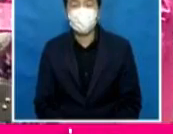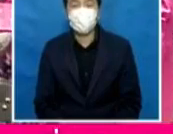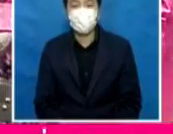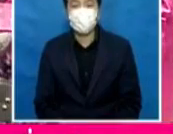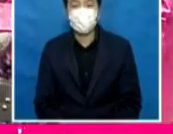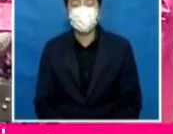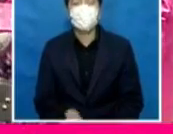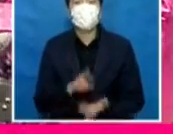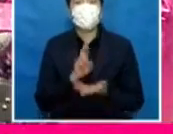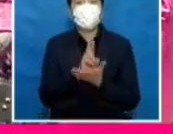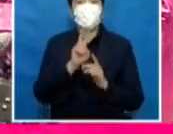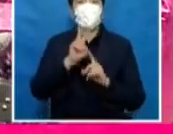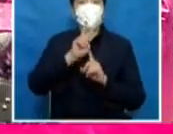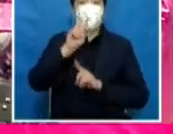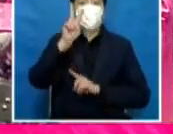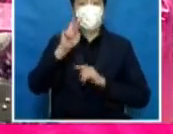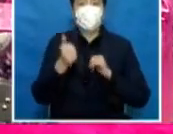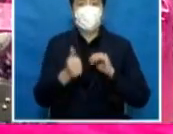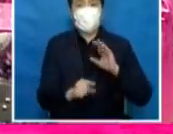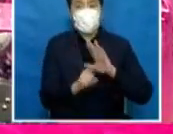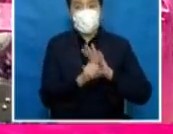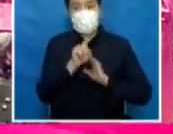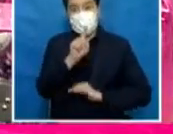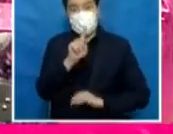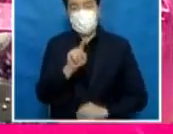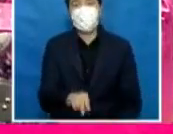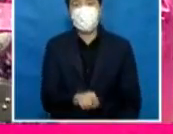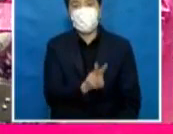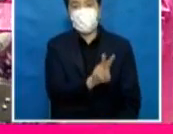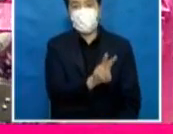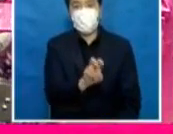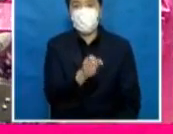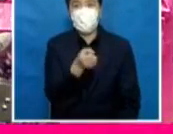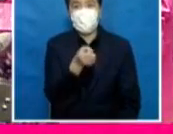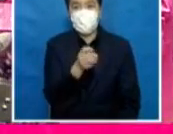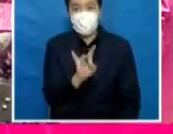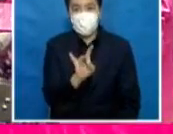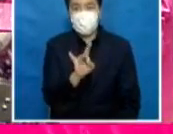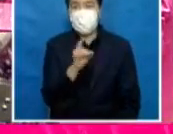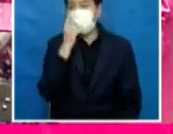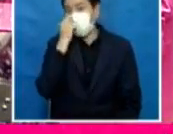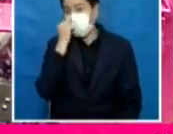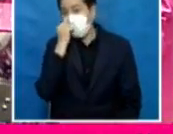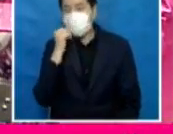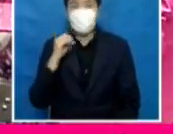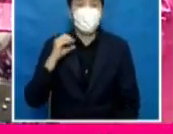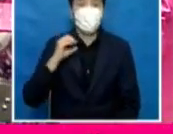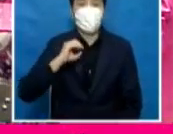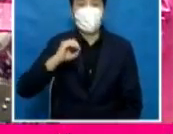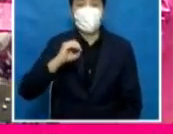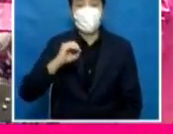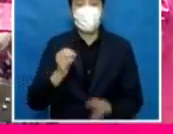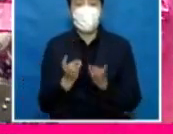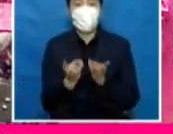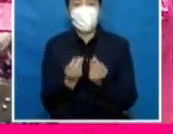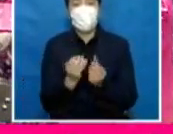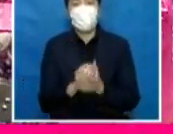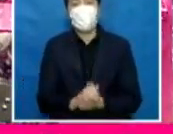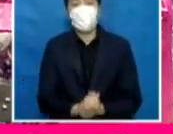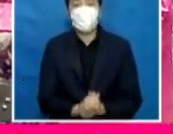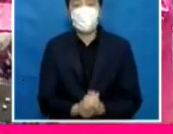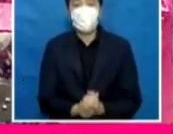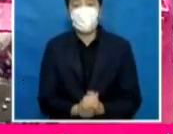อันดับที่2หมุน1ครั้งงวดที่218หมวดอักษร Oเลขที่